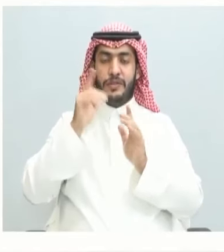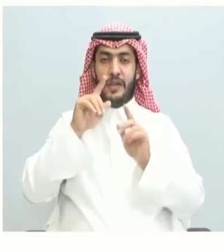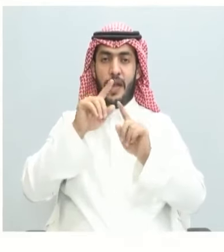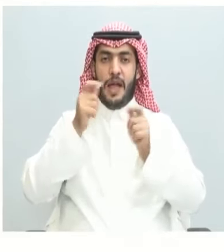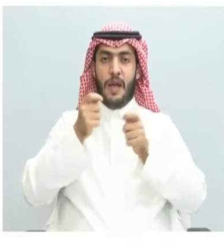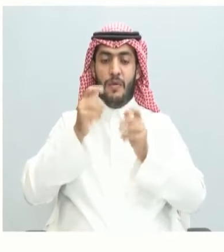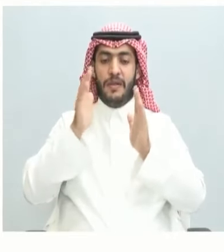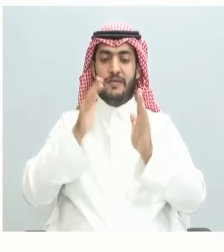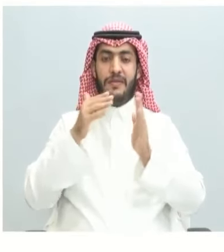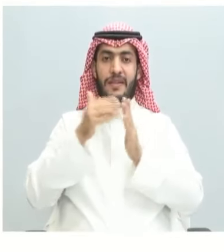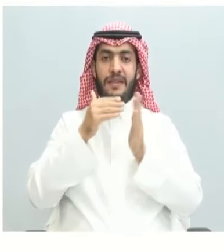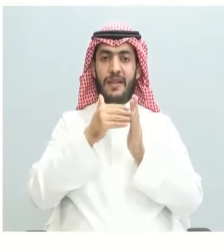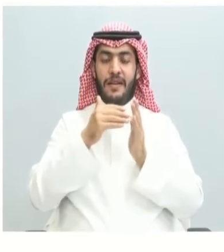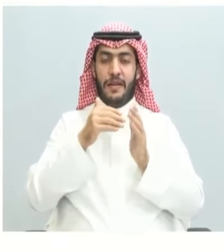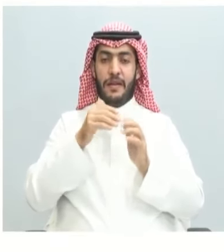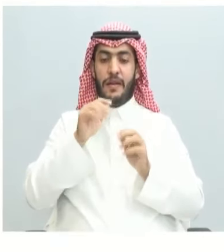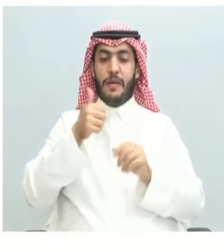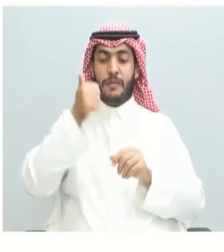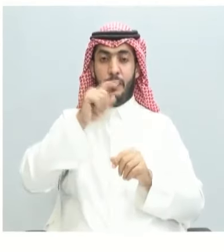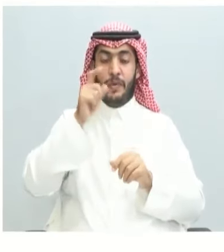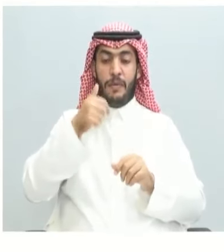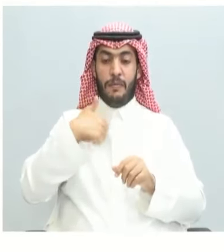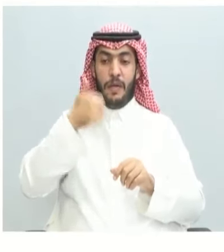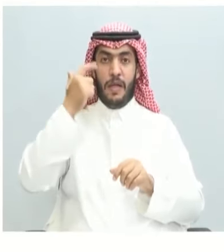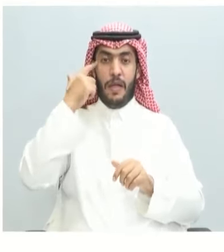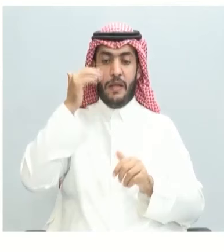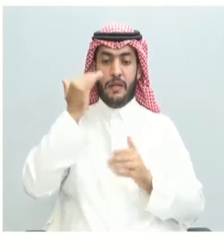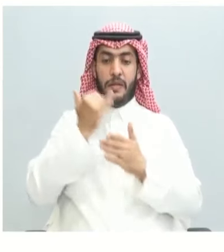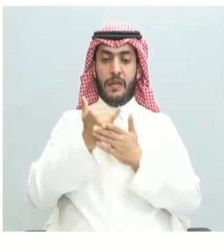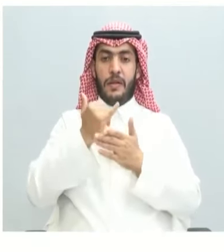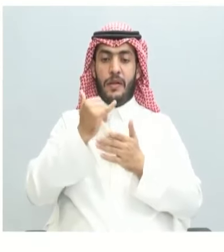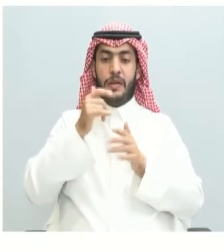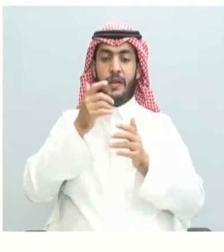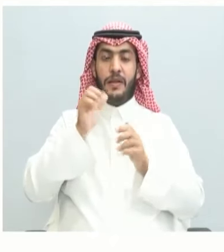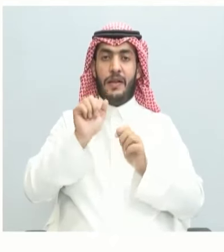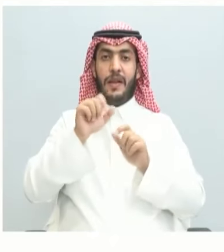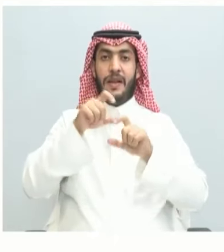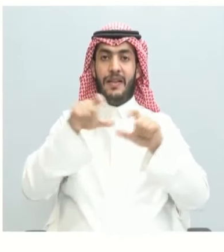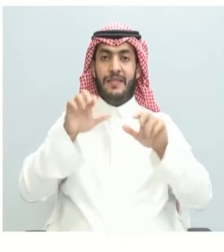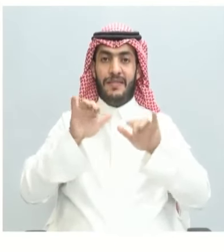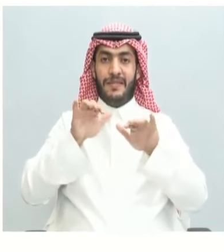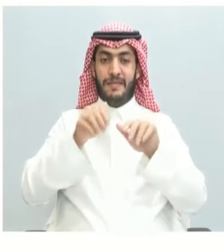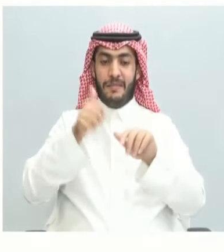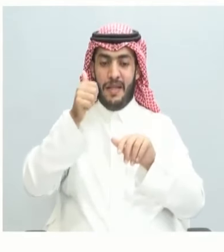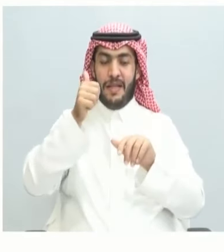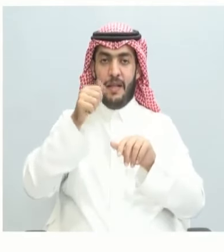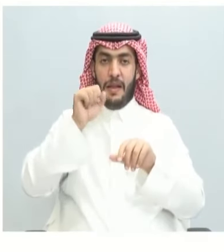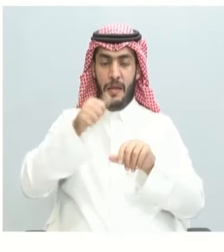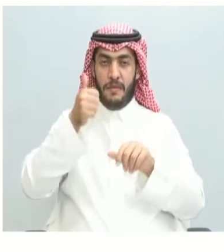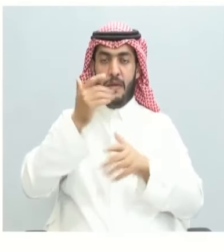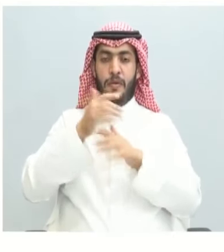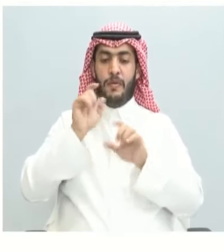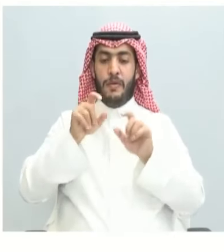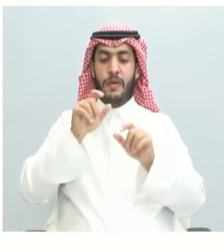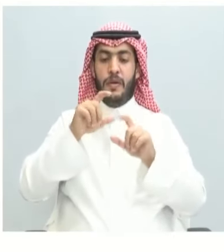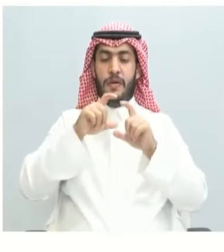الشاشه طيب سؤال اخر هل نستطيع التحكم في حركه الكائن باتجاه او باستخدام عفوا لوحه المفاتيح نعم نستطيع استخدام